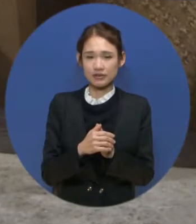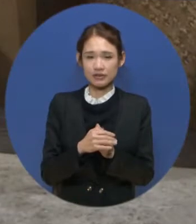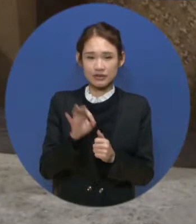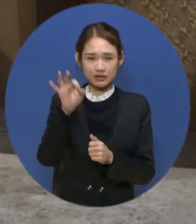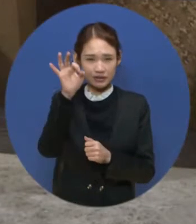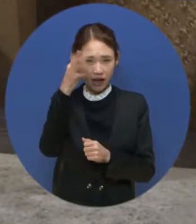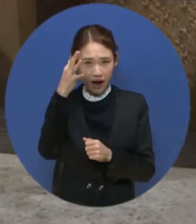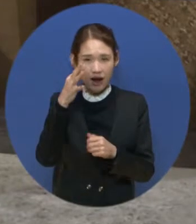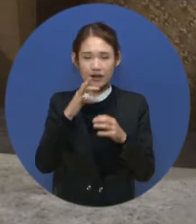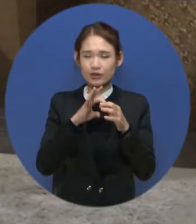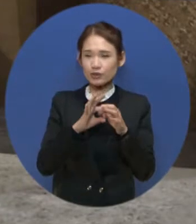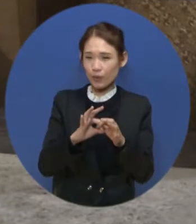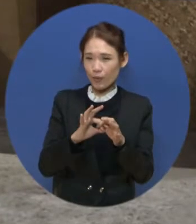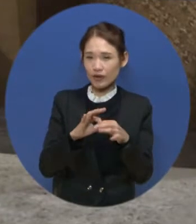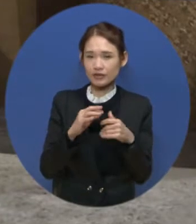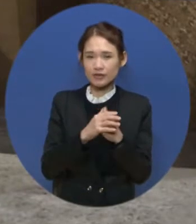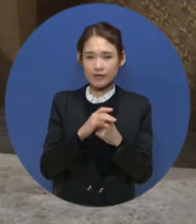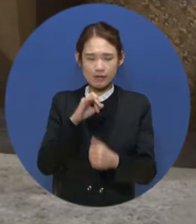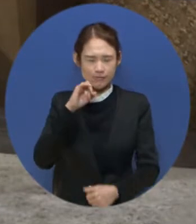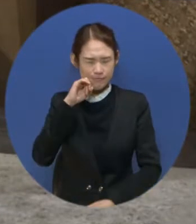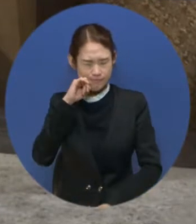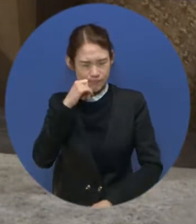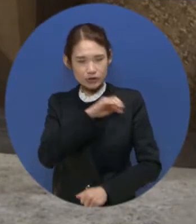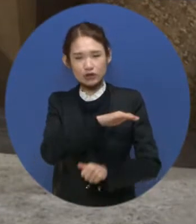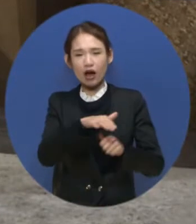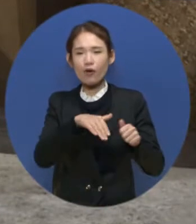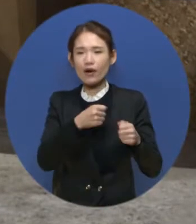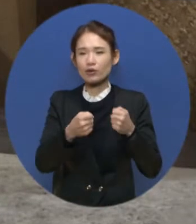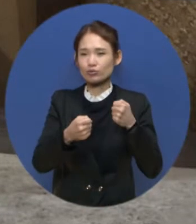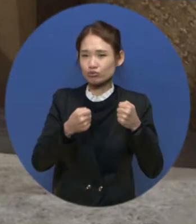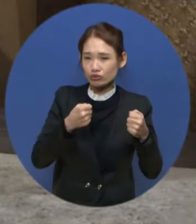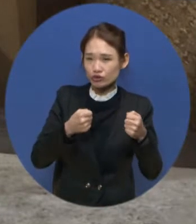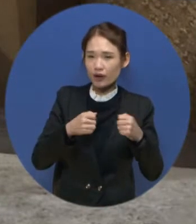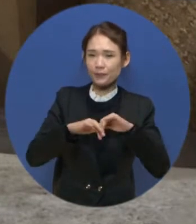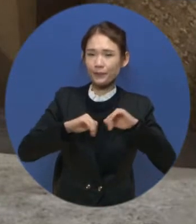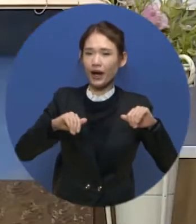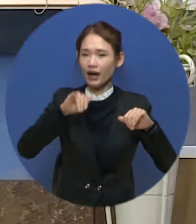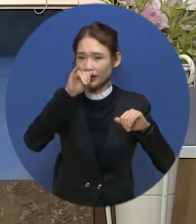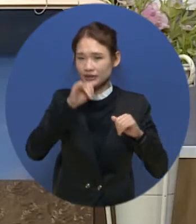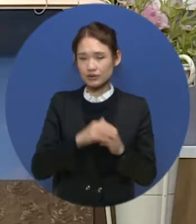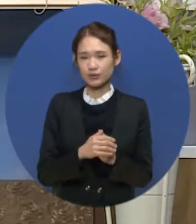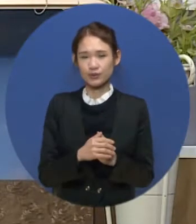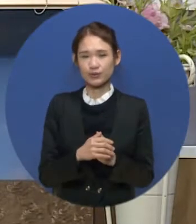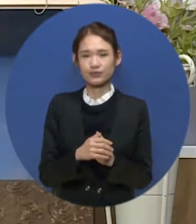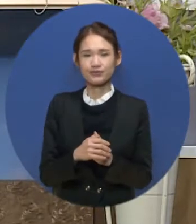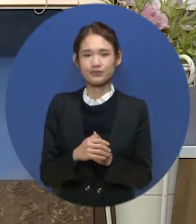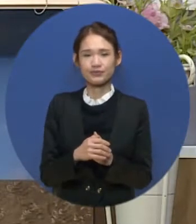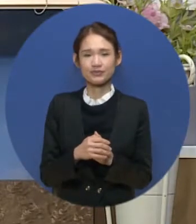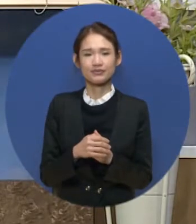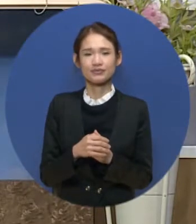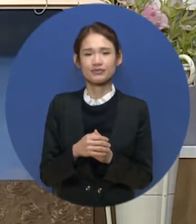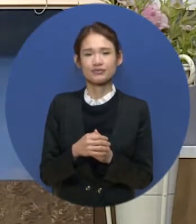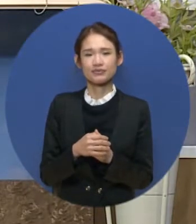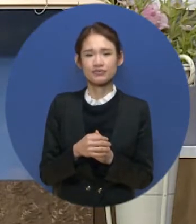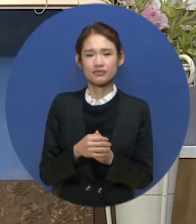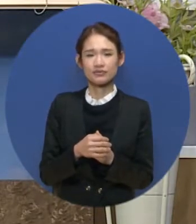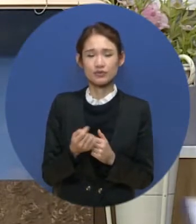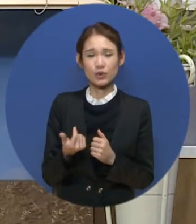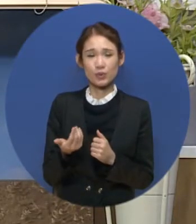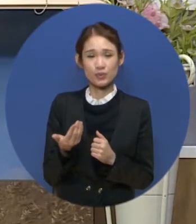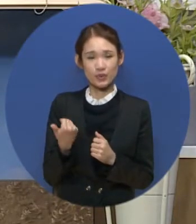기술을 통해서 또 이런 어려움 속에서도 잘 헤쳐나가고 있는 그런 모습을 네. 보여주시는 것 같은데요. 네네. 그